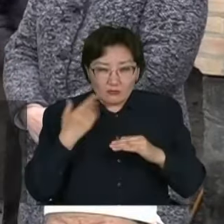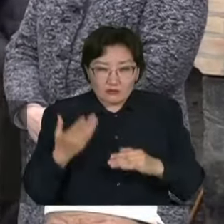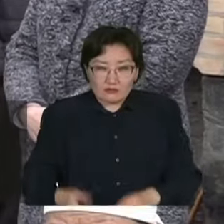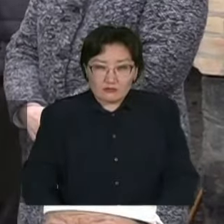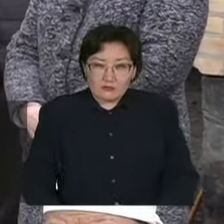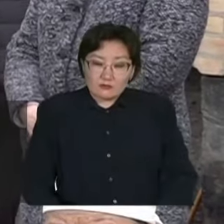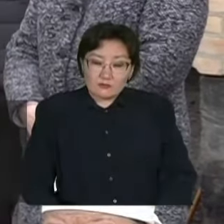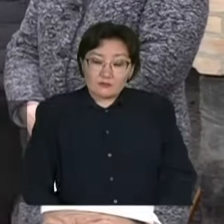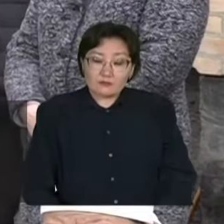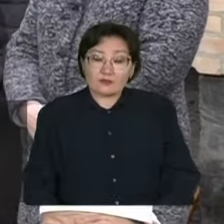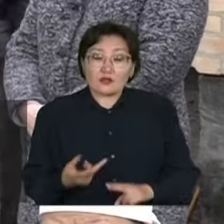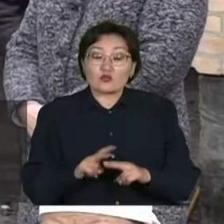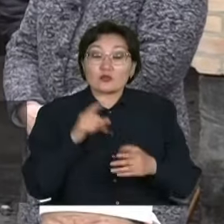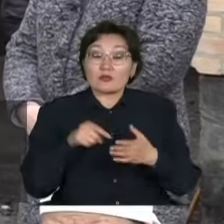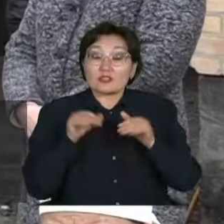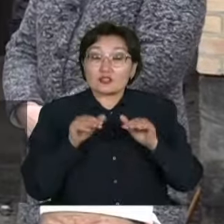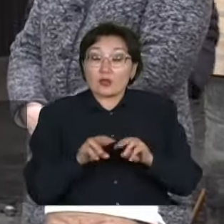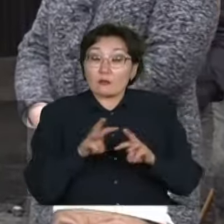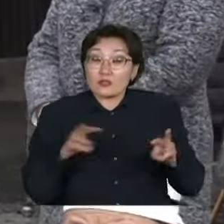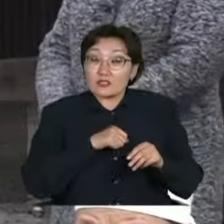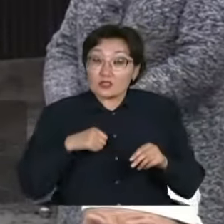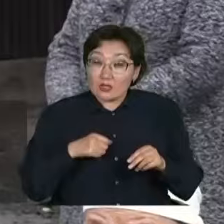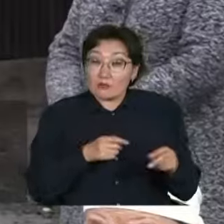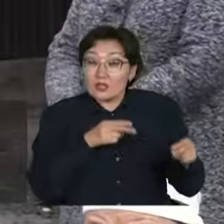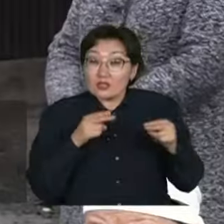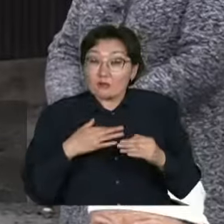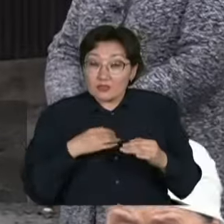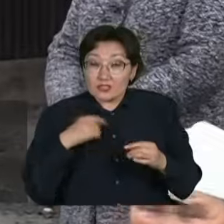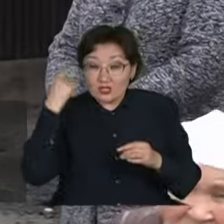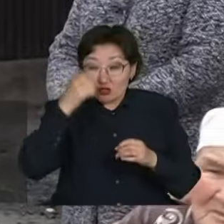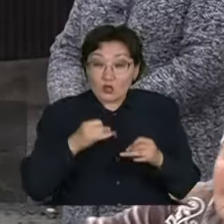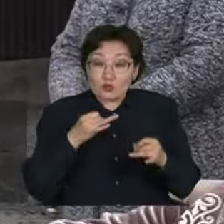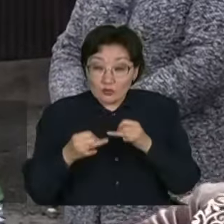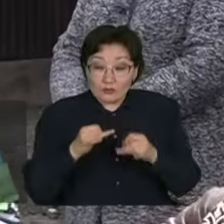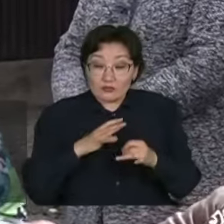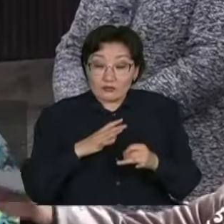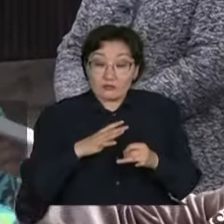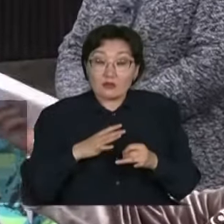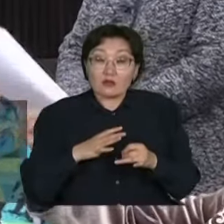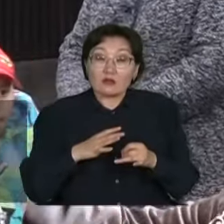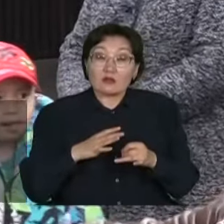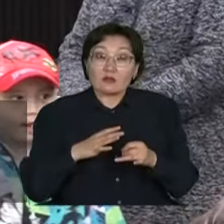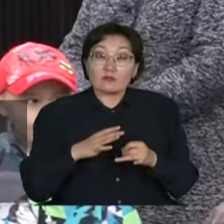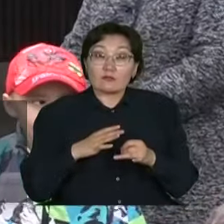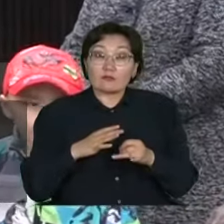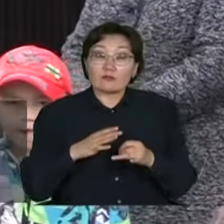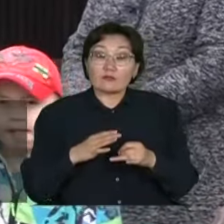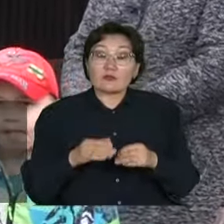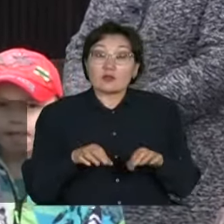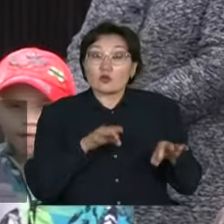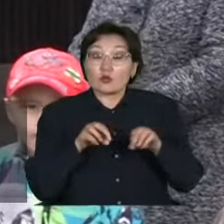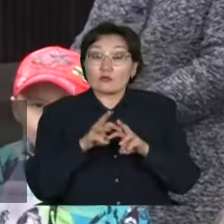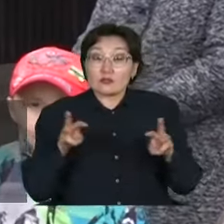да. Біз енді соны шешіп берсе екен деп, министрдің өзі келіп, бізбен сұхбаттасып кетті, менің өзіммен жеке осы тұрғындармен бірге келіп, көлік